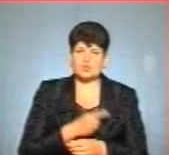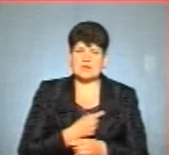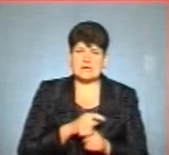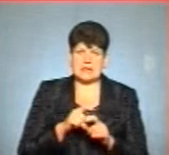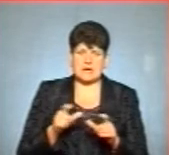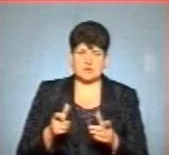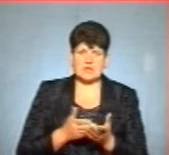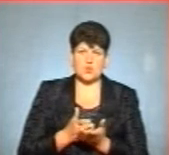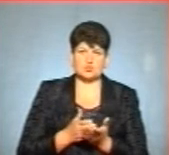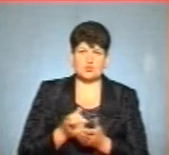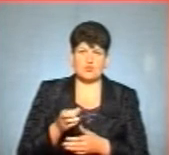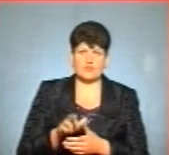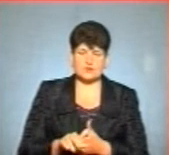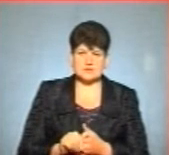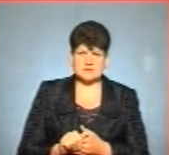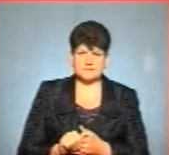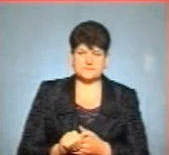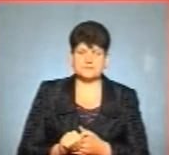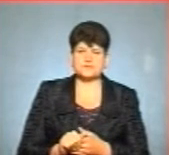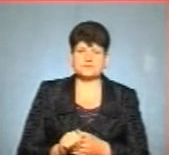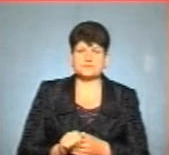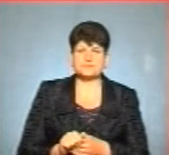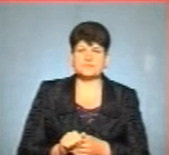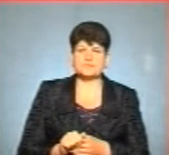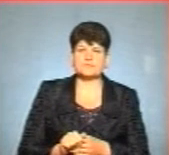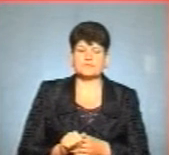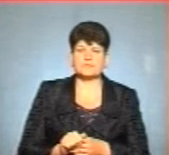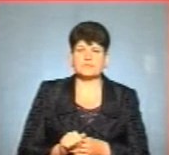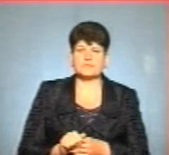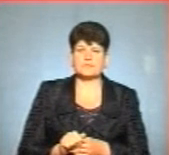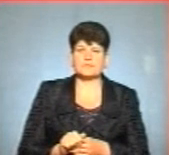вони обслуговуються, зазвичай, територіально.